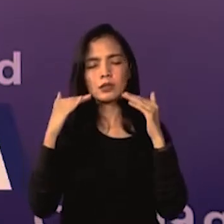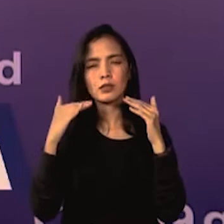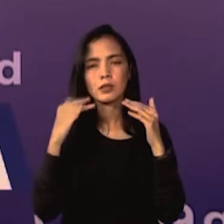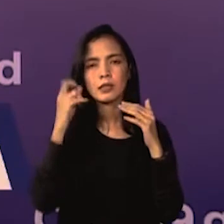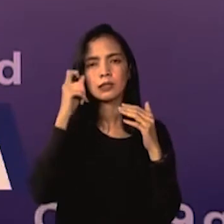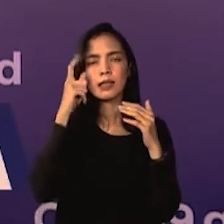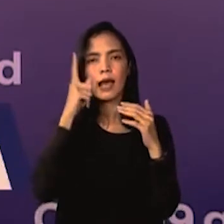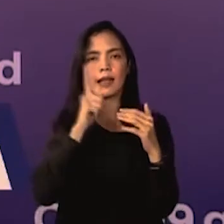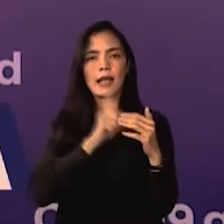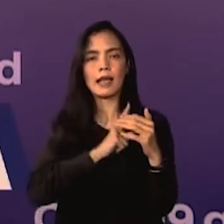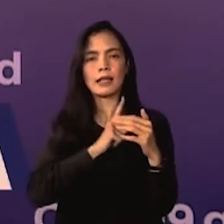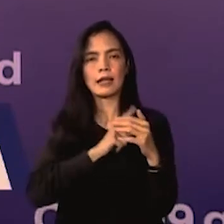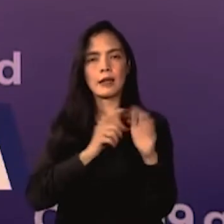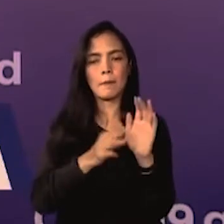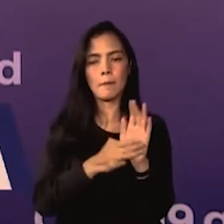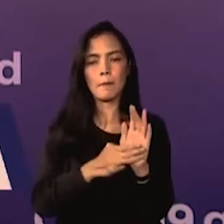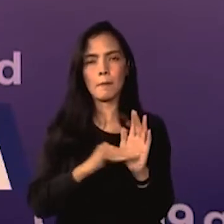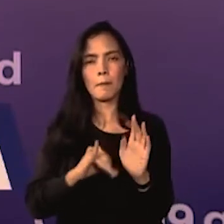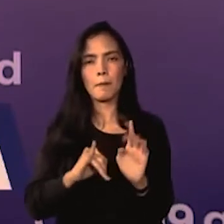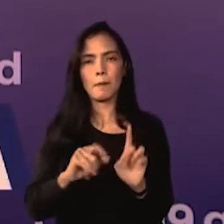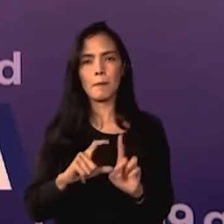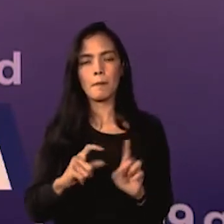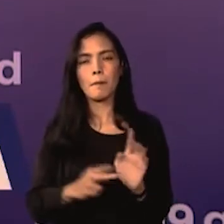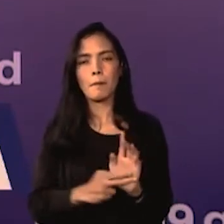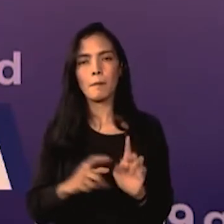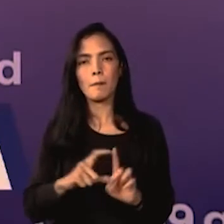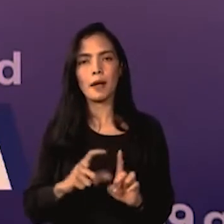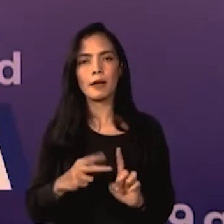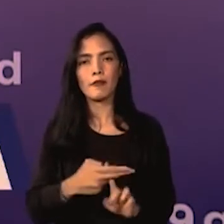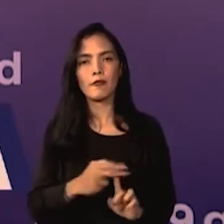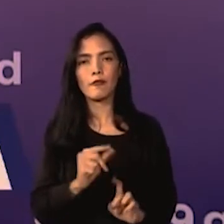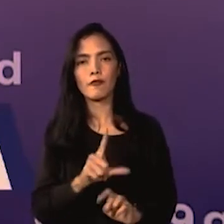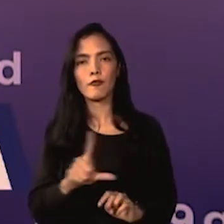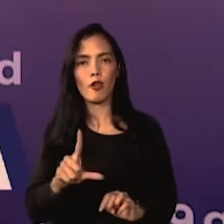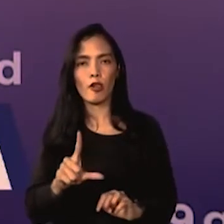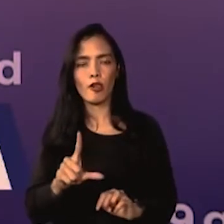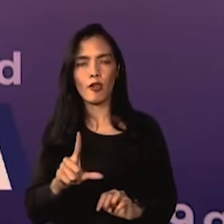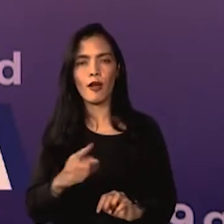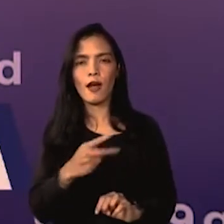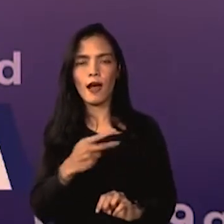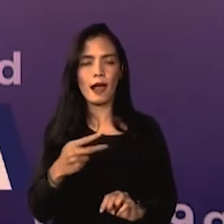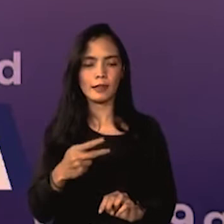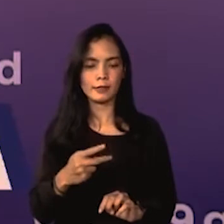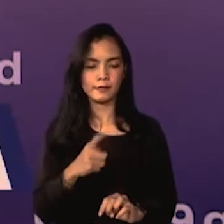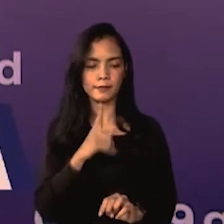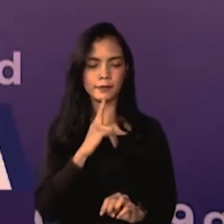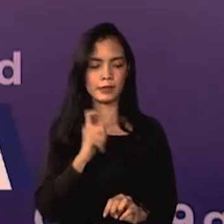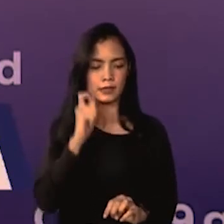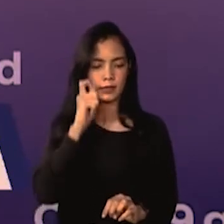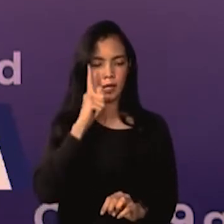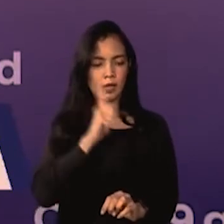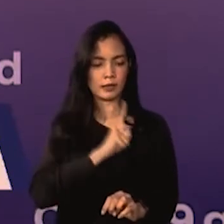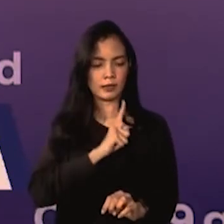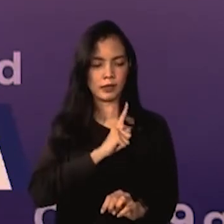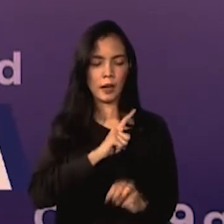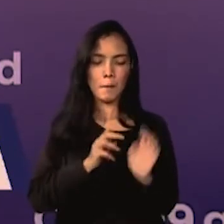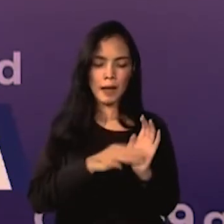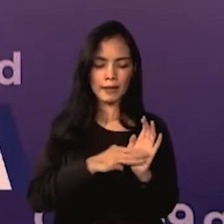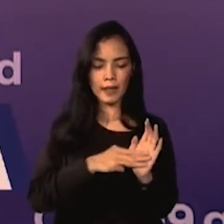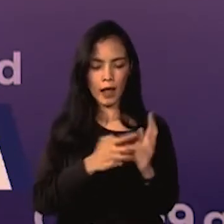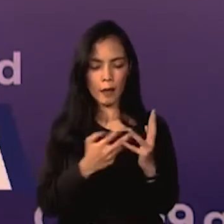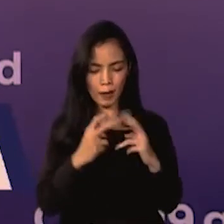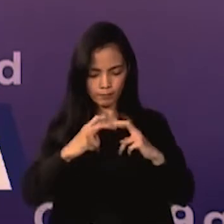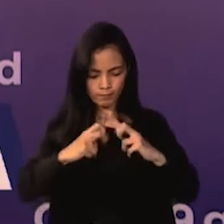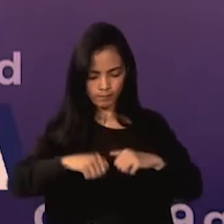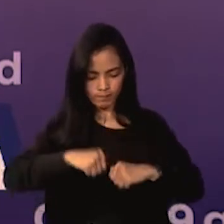momen untuk menghadapi persoalan-persoalan diri kita sendiri sehingga daya tahan tubuh kita baik. Dan vaksin